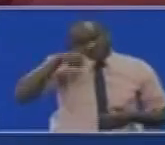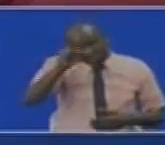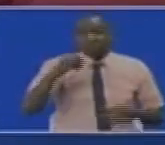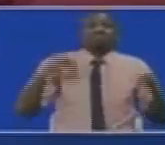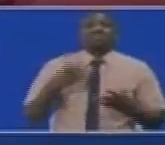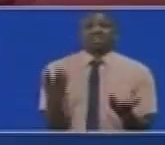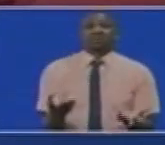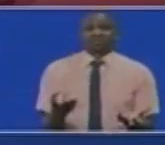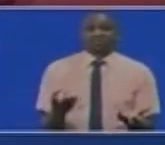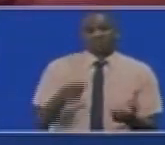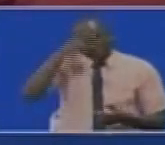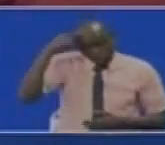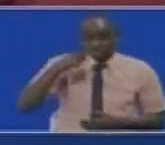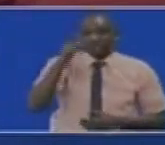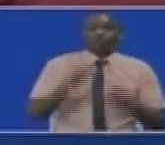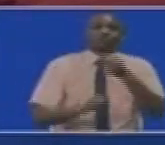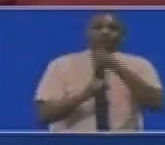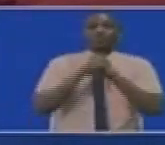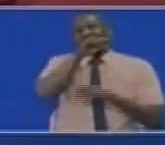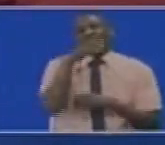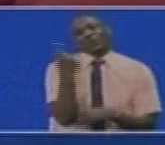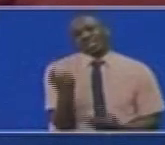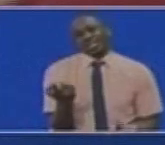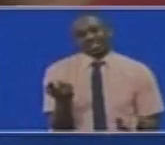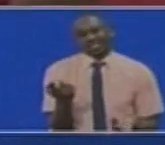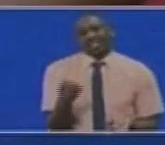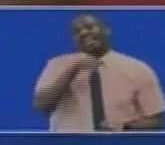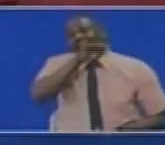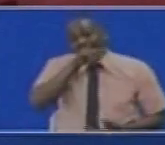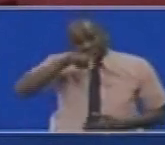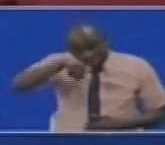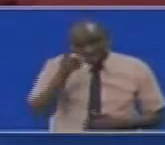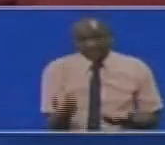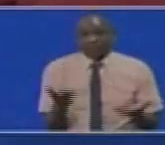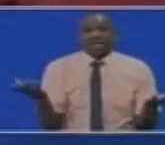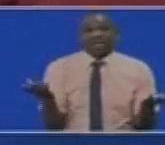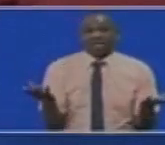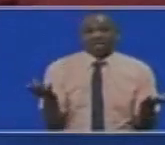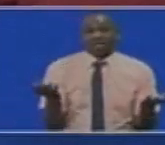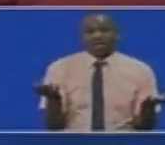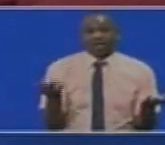batishwa kwa ajili ya wewe wamsupport Raila Odinga. Raila Odinga mwenyewe mpolisi wanne.